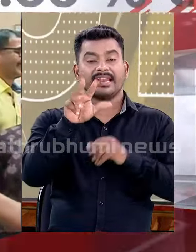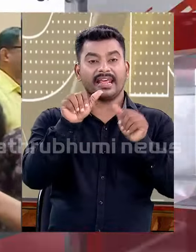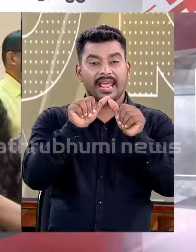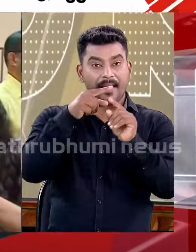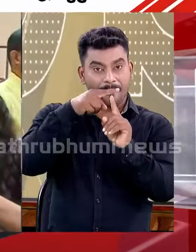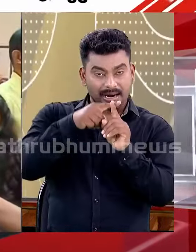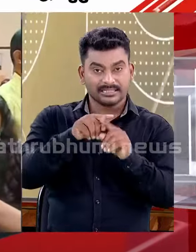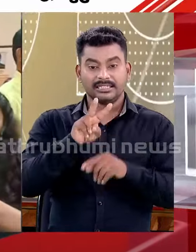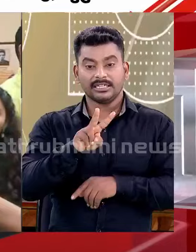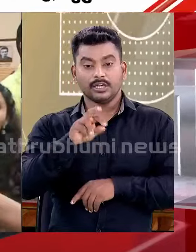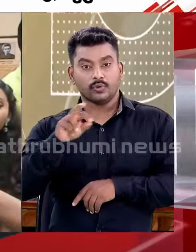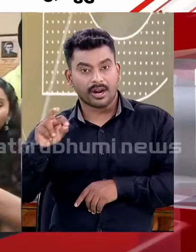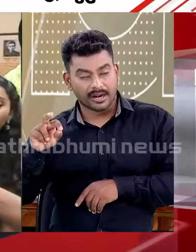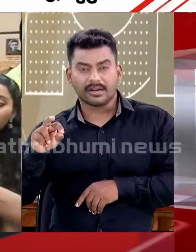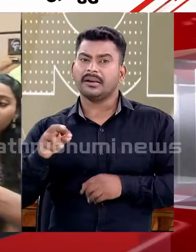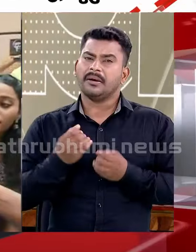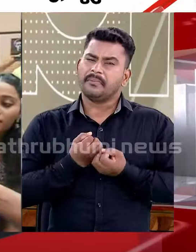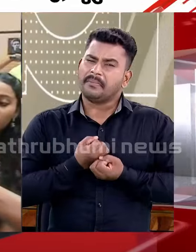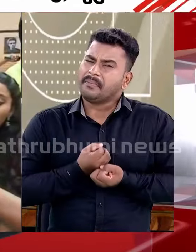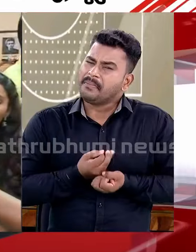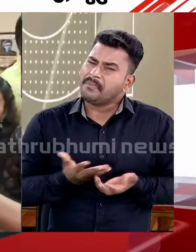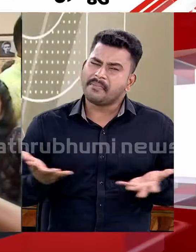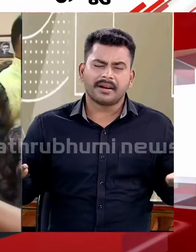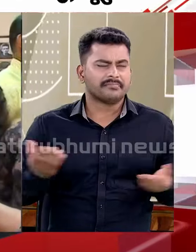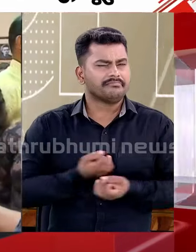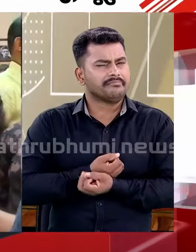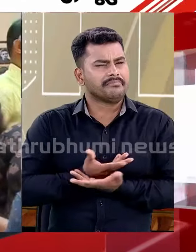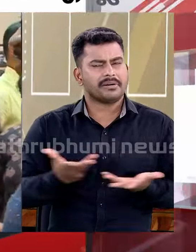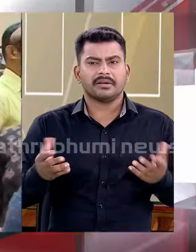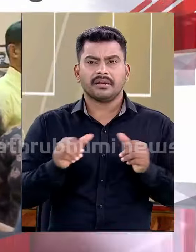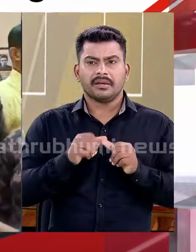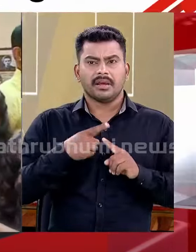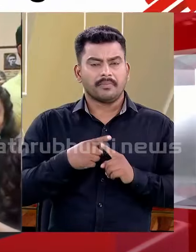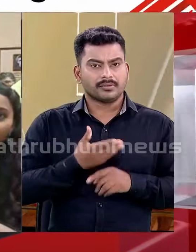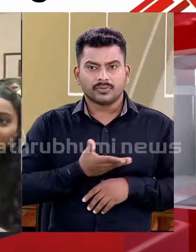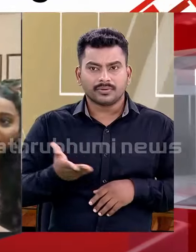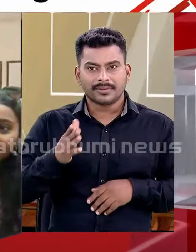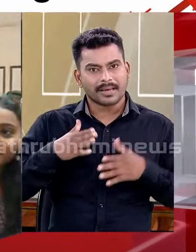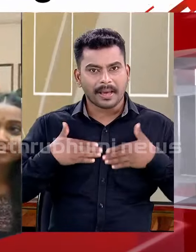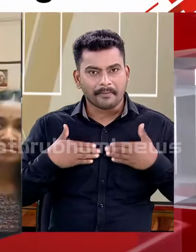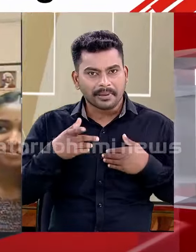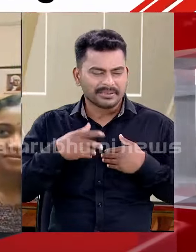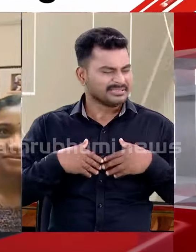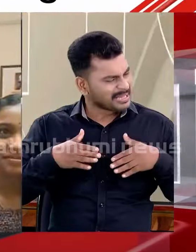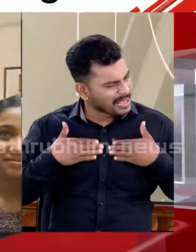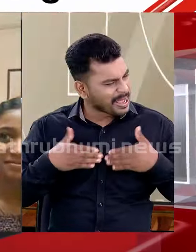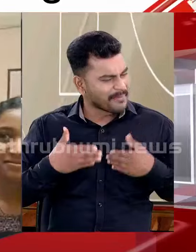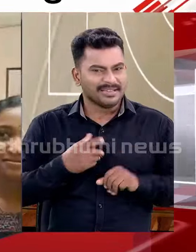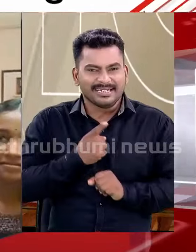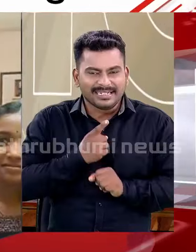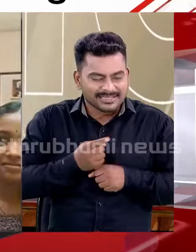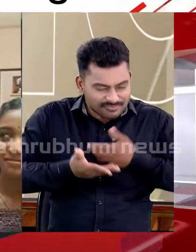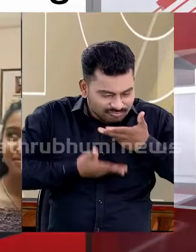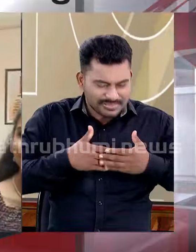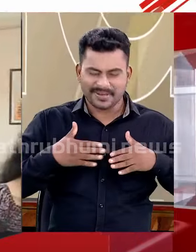റിസൾട്ട് വന്നുകൊണ്ടേയിരിക്കുന്നുള്ളൂ. വളരെ സന്തോഷം. കുട്ടികൾ ഇവരെല്ലാം ആ എ പ്ലസ് ഫുൾ എ പ്ലസ് കിട്ടിയ കൂട്ടത്തിലുള്ളവരെ. സാറിന് സന്തോഷമായി? തീർച്ചയായിട്ടും, തീർച്ചയായിട്ടും. എല്ലാവരും നല്ല